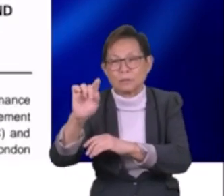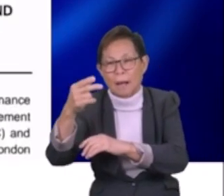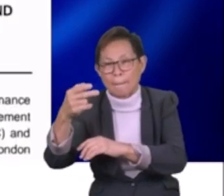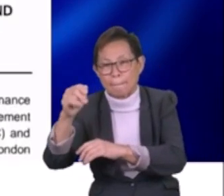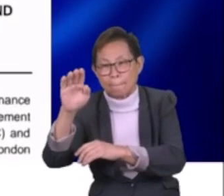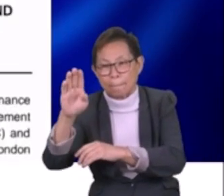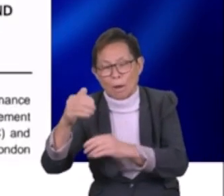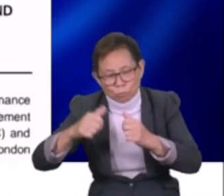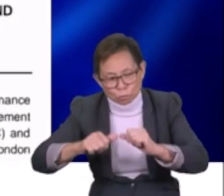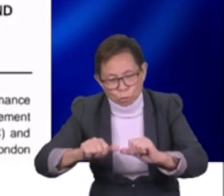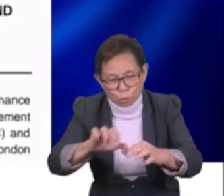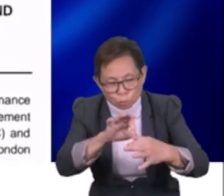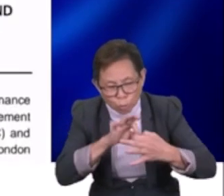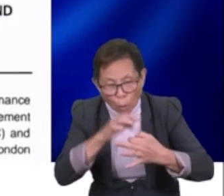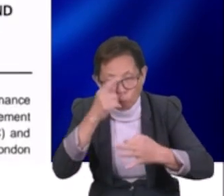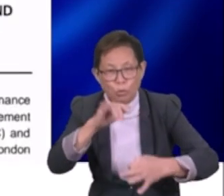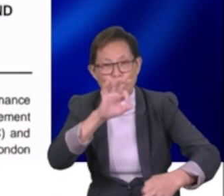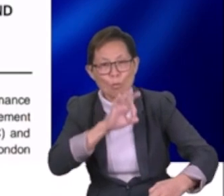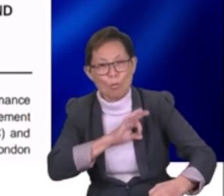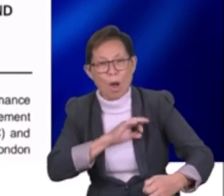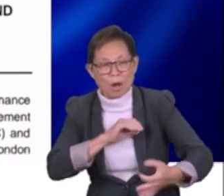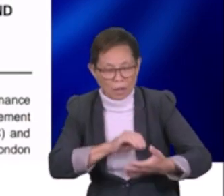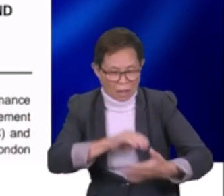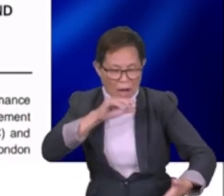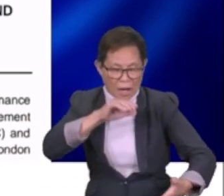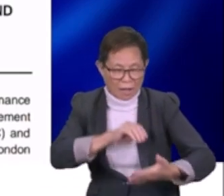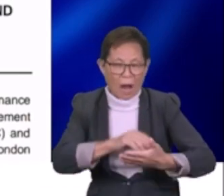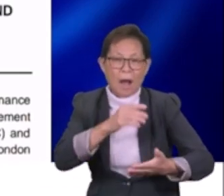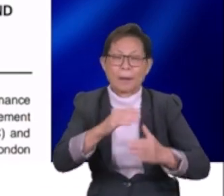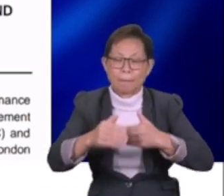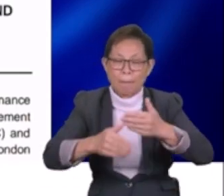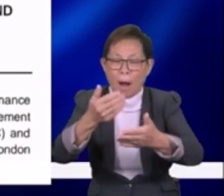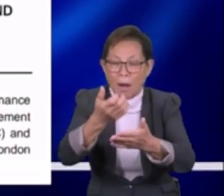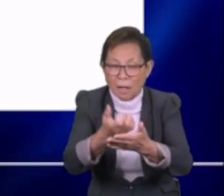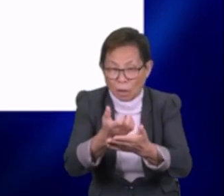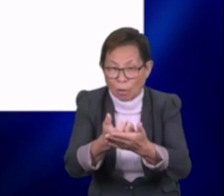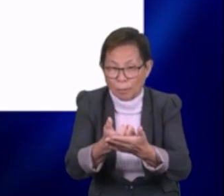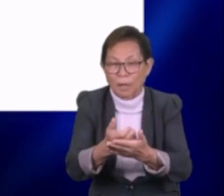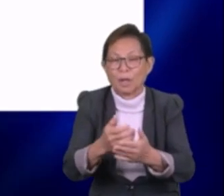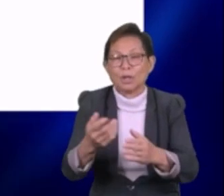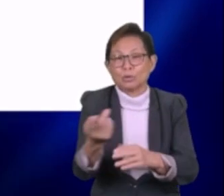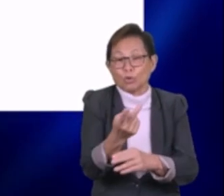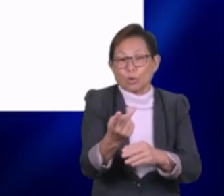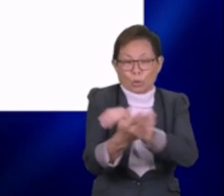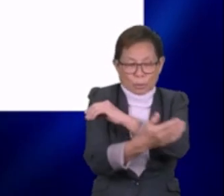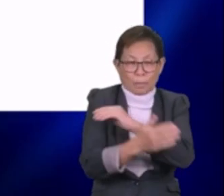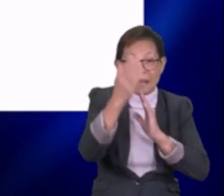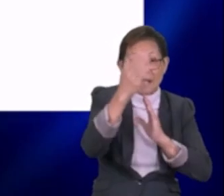bekerjasama demi kemakmuran dan manfaat ekonomi kedua-dua negara pada masa hadapan.